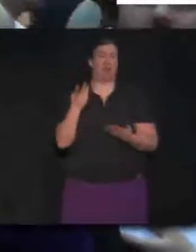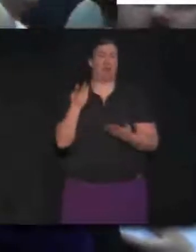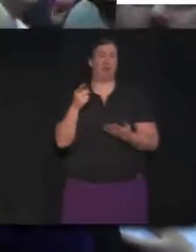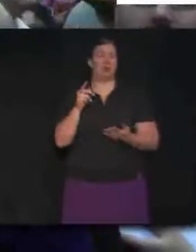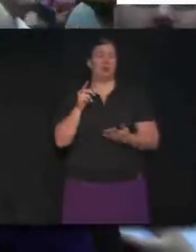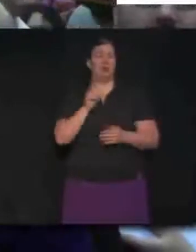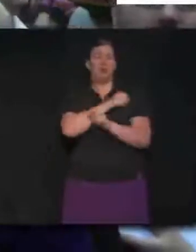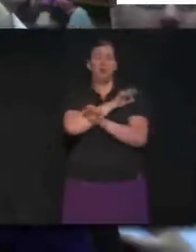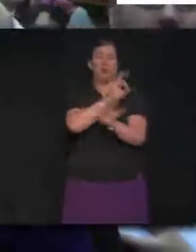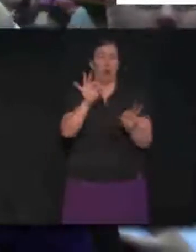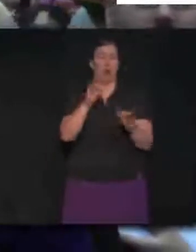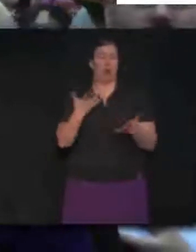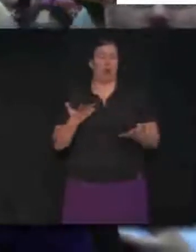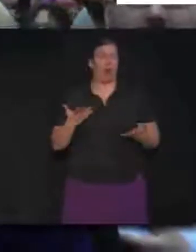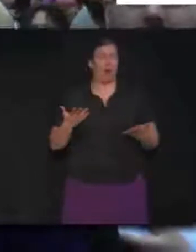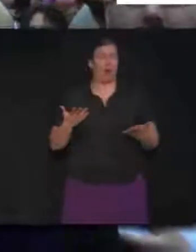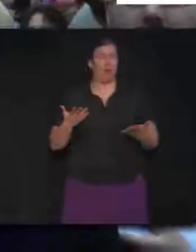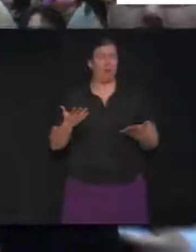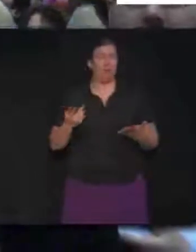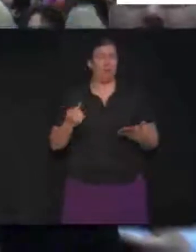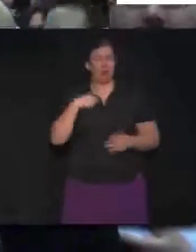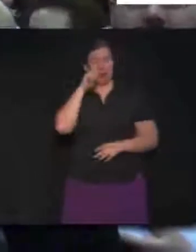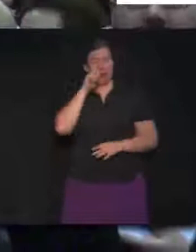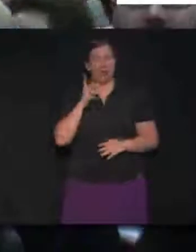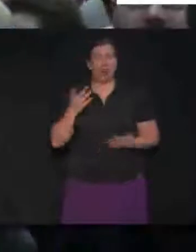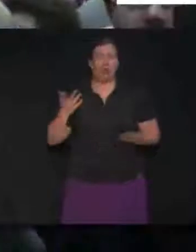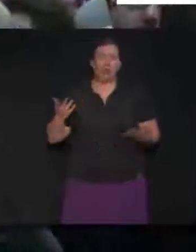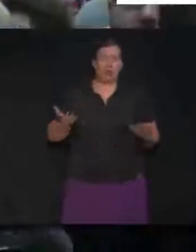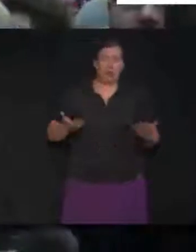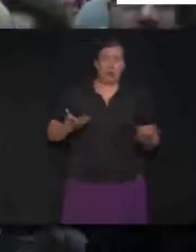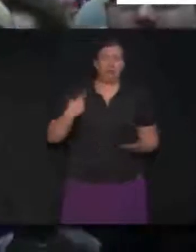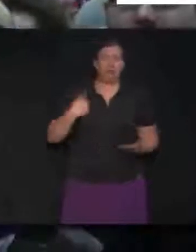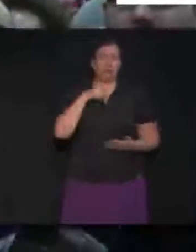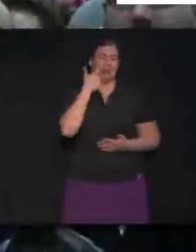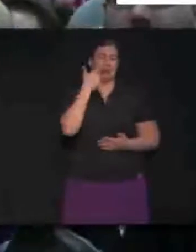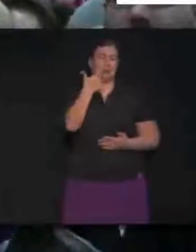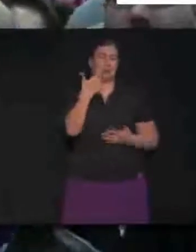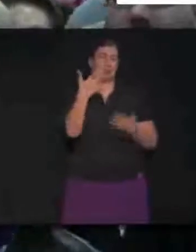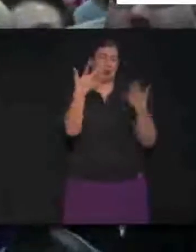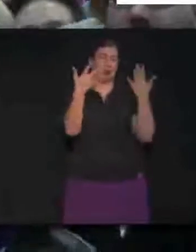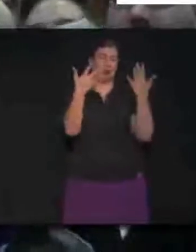haben und deswegen bin ich für 27